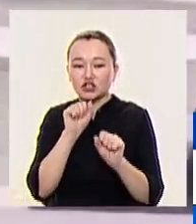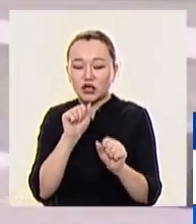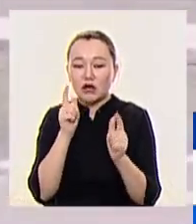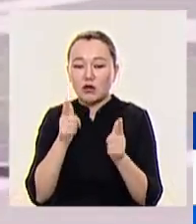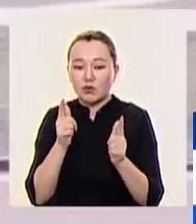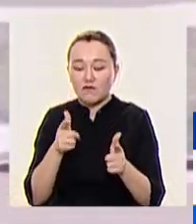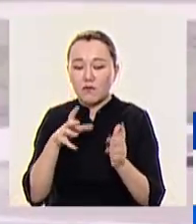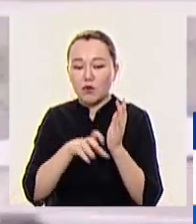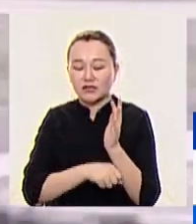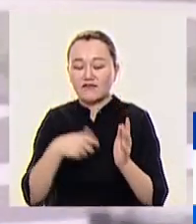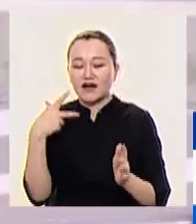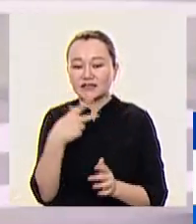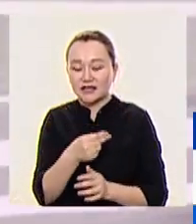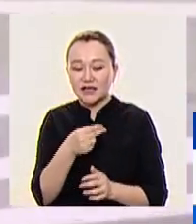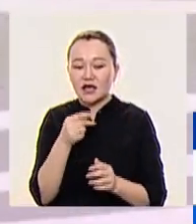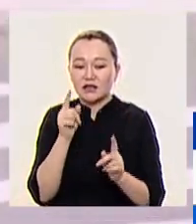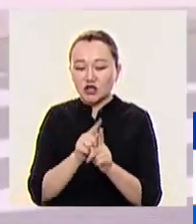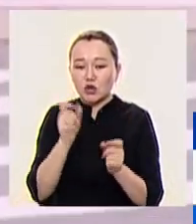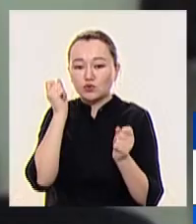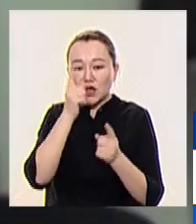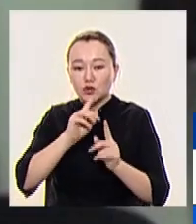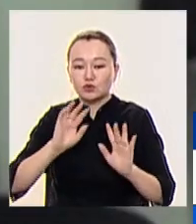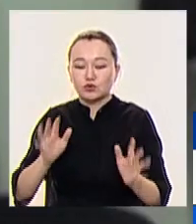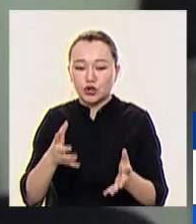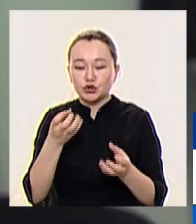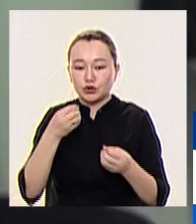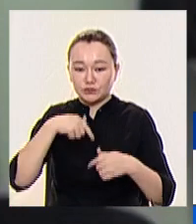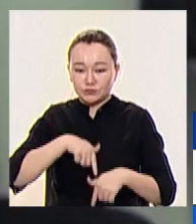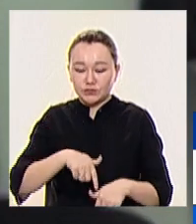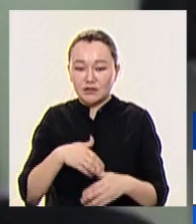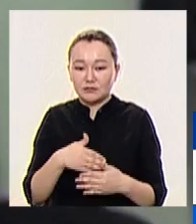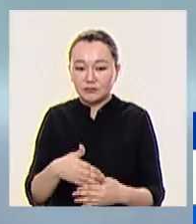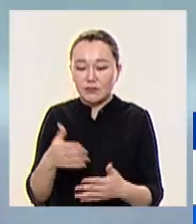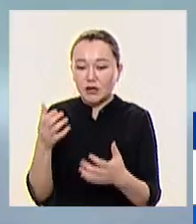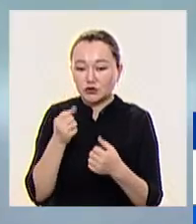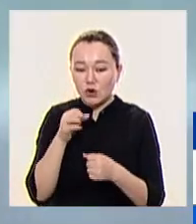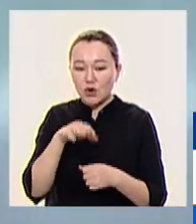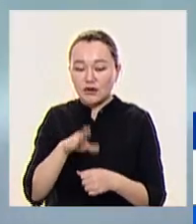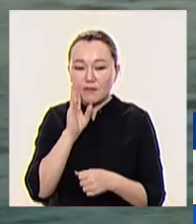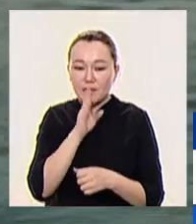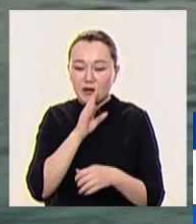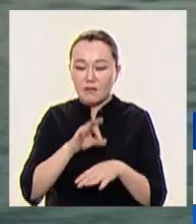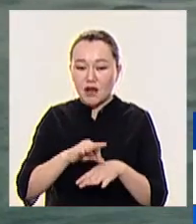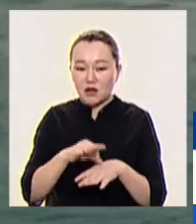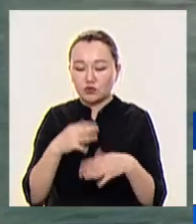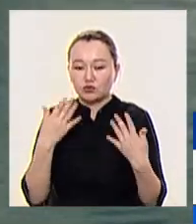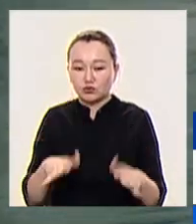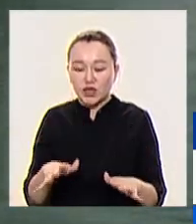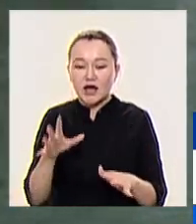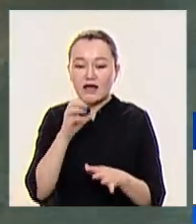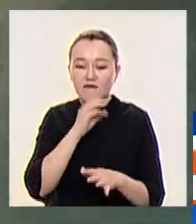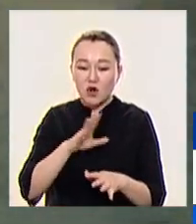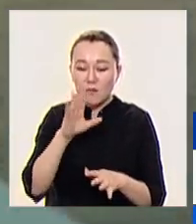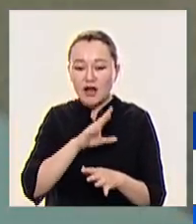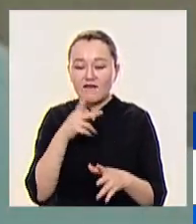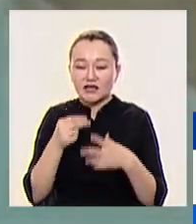после вакцинации. Также известны случаи, когда дети еще в утробе получали антитела от переболевшей матери. В Европе паспорта